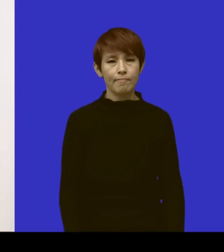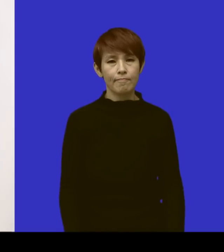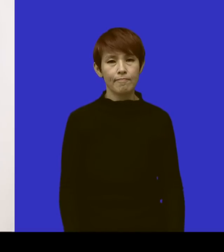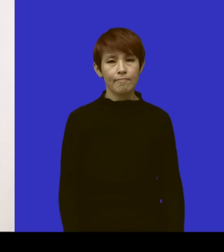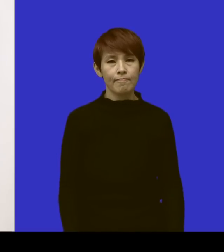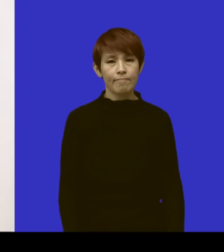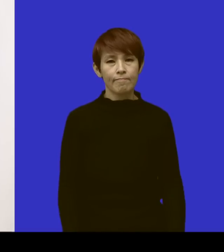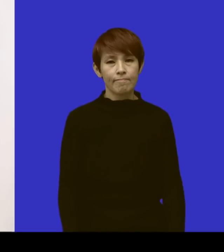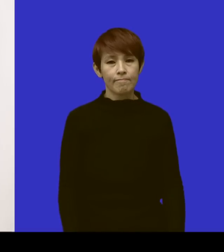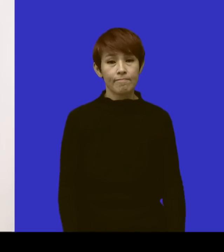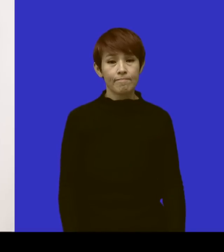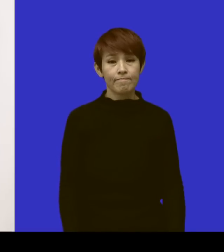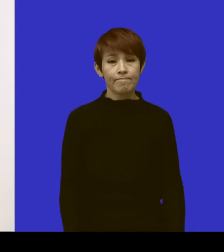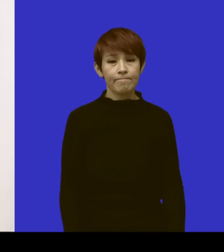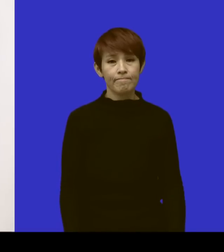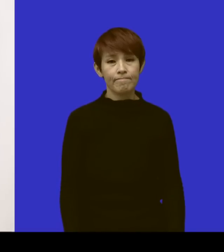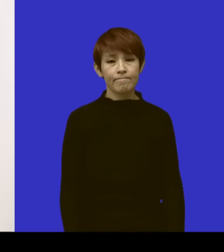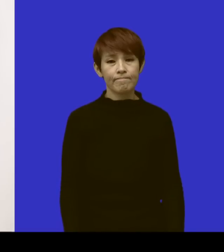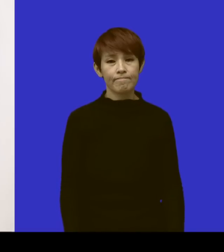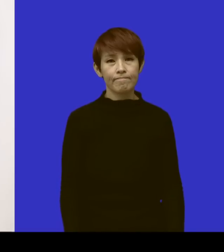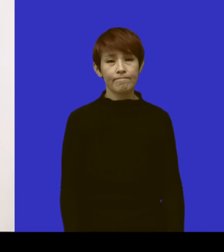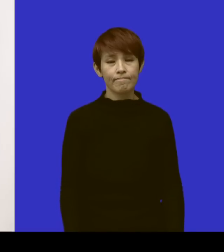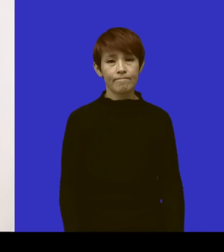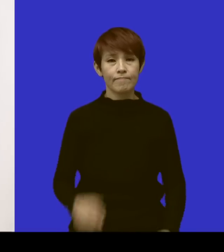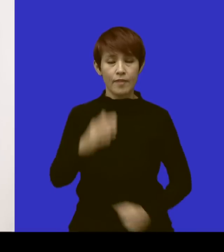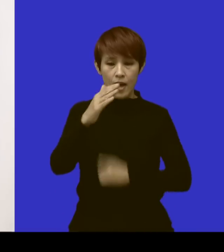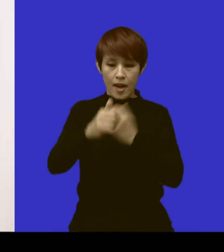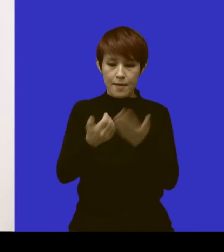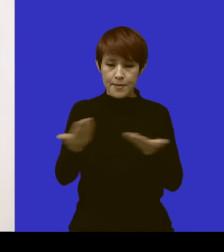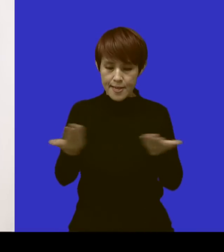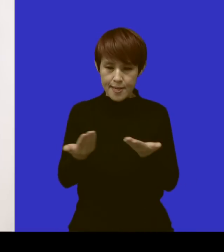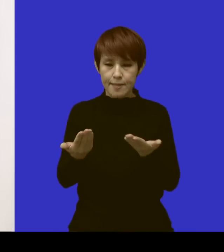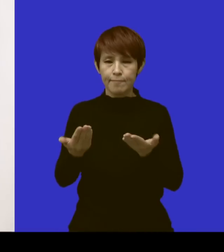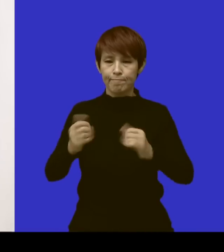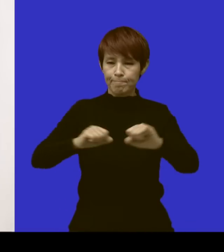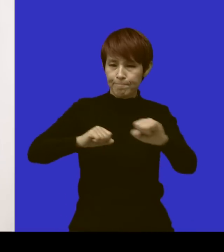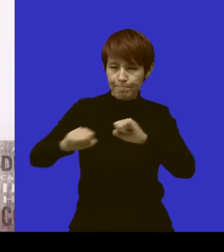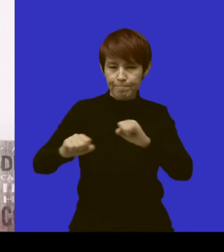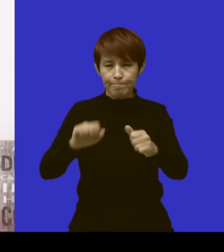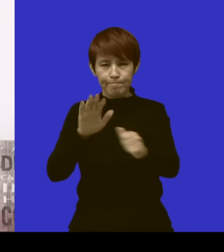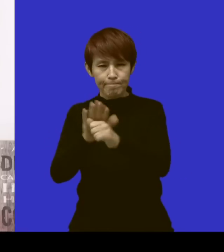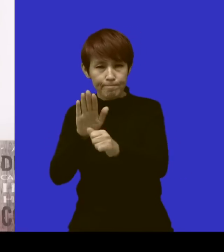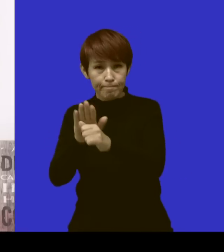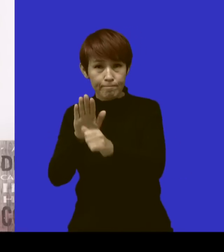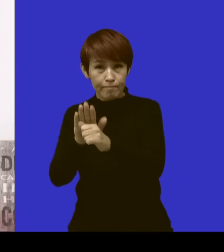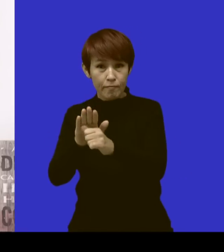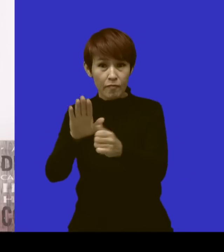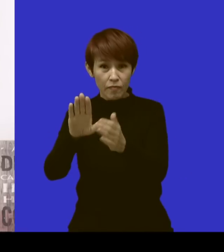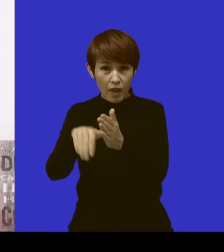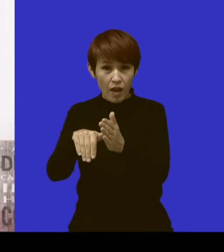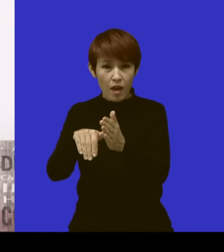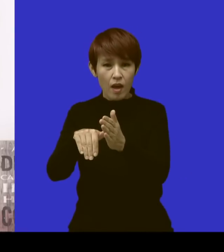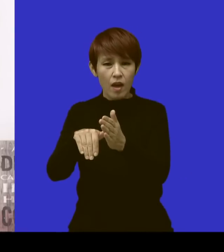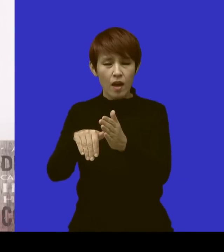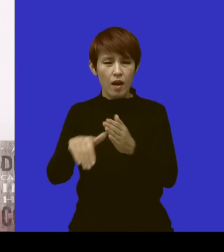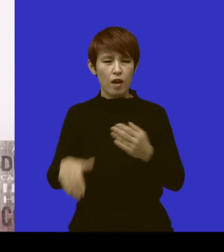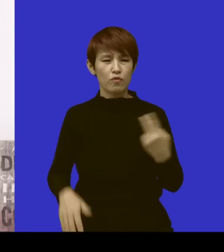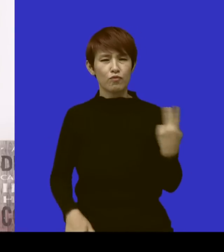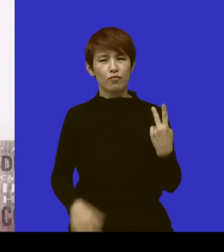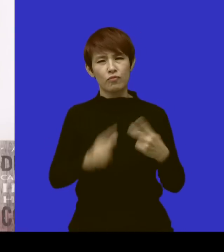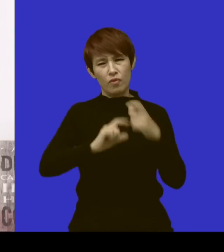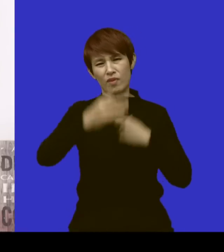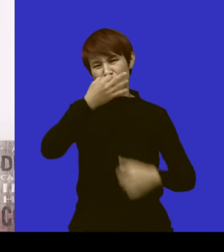저희는 그 사역을 하고 뭔가 누군가를 돕는다고 했을 때 저희가 너무 더 힘들었던 것 같아요.